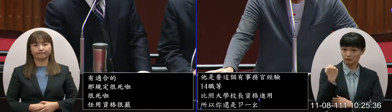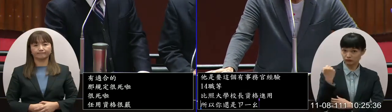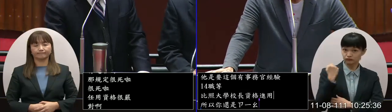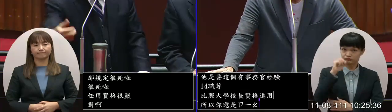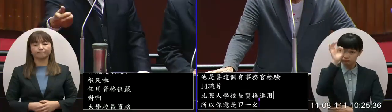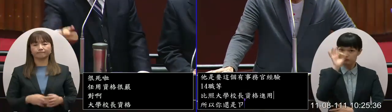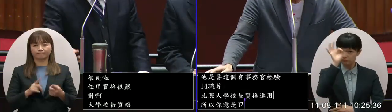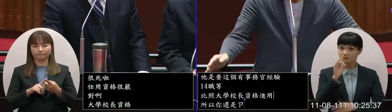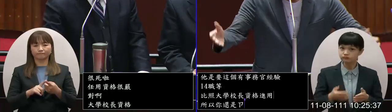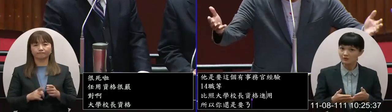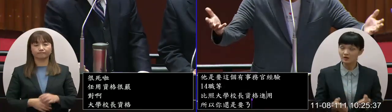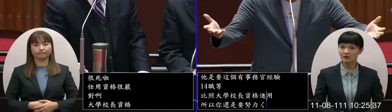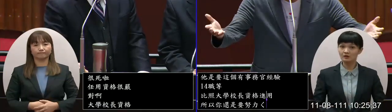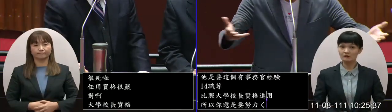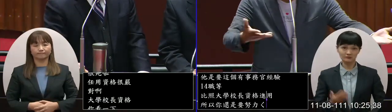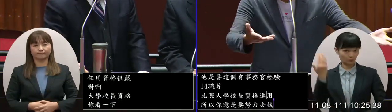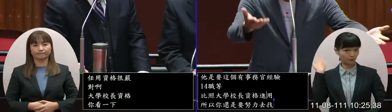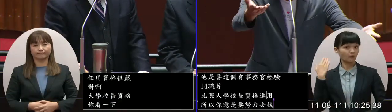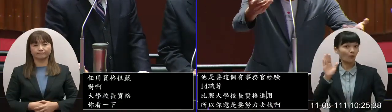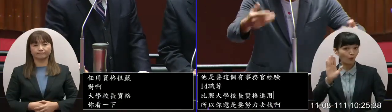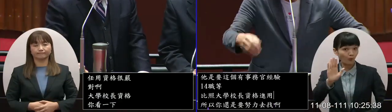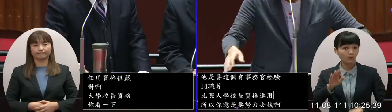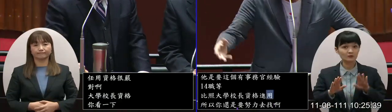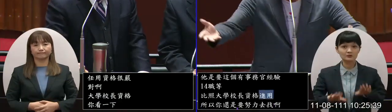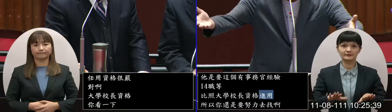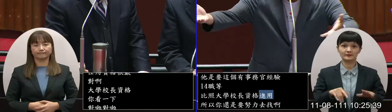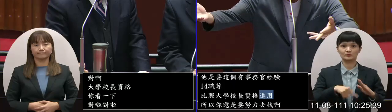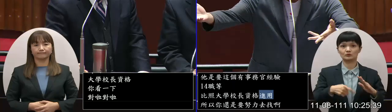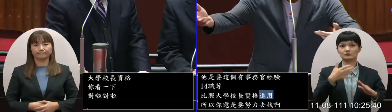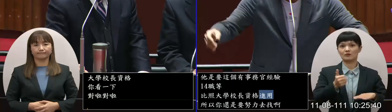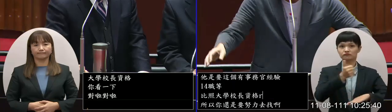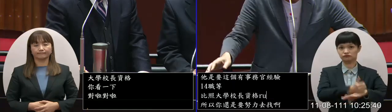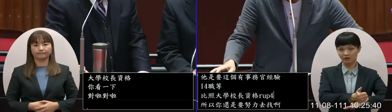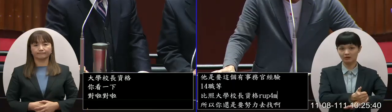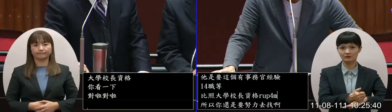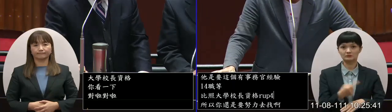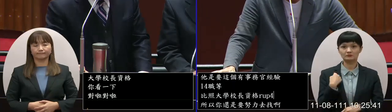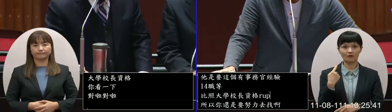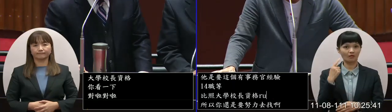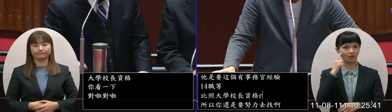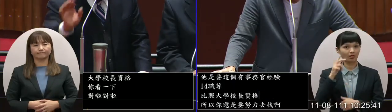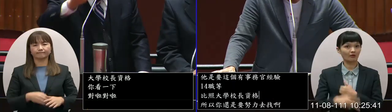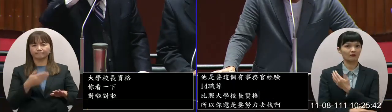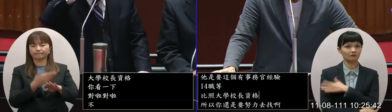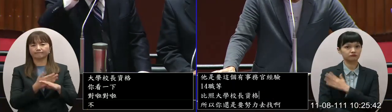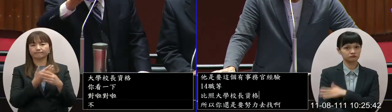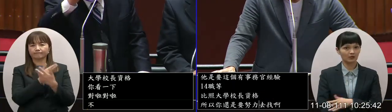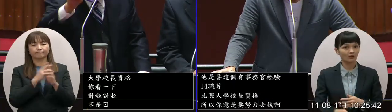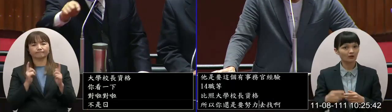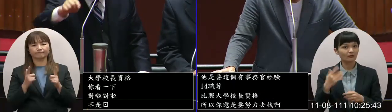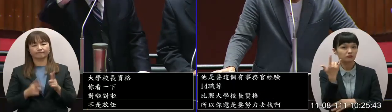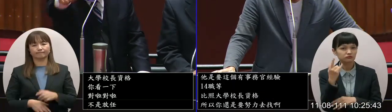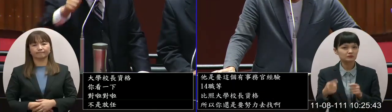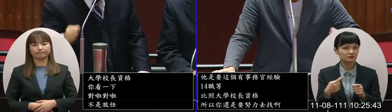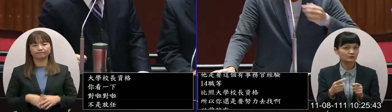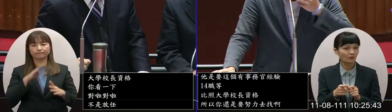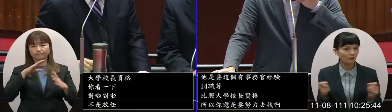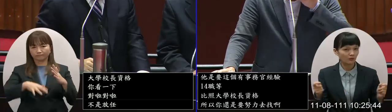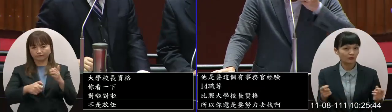找啊。 没 事啊，较早都有啊，啊，即卖你做院长，啊，结果放任他一年多没有署长。 不是放任。请处长来